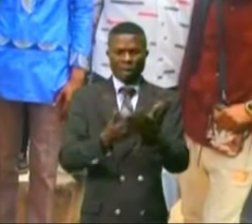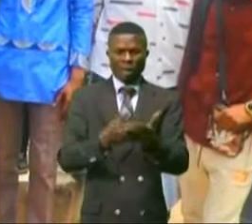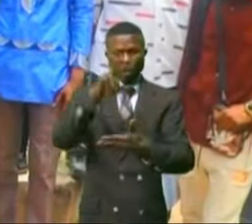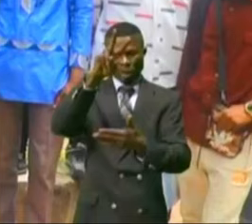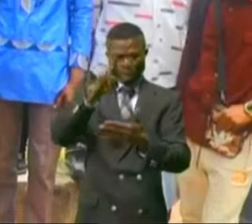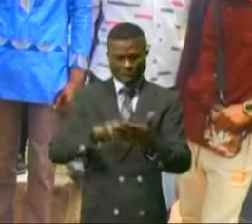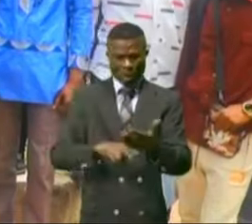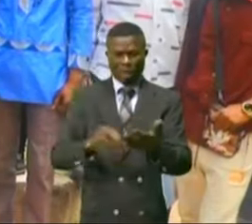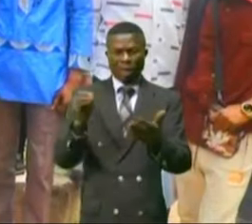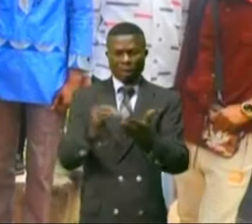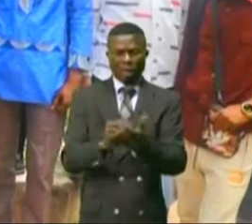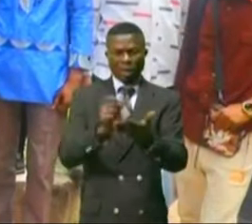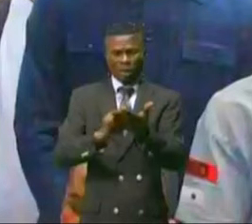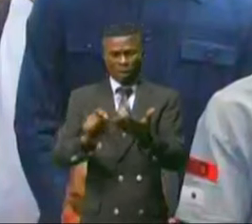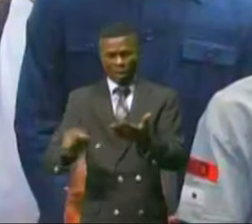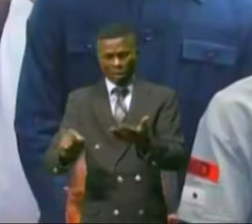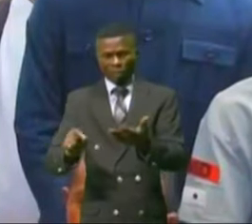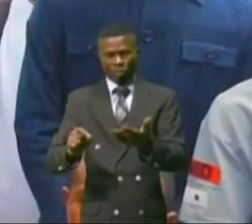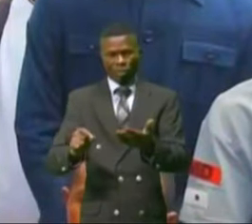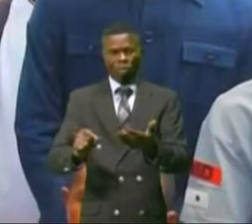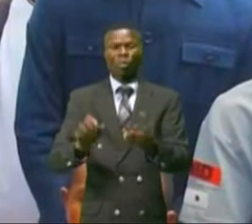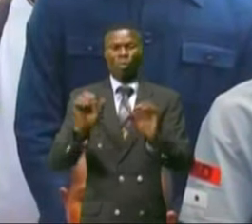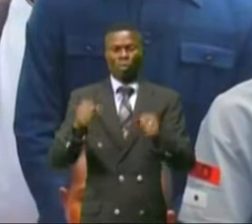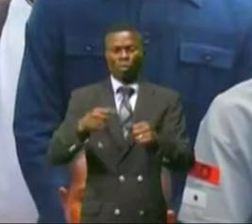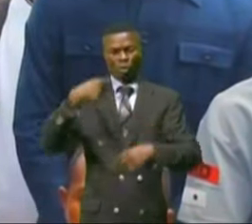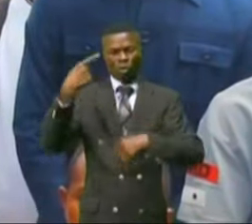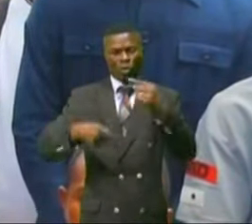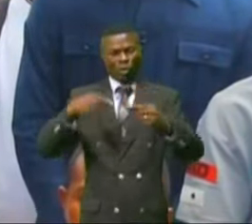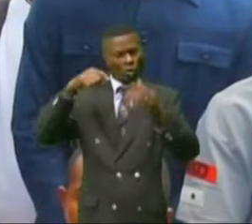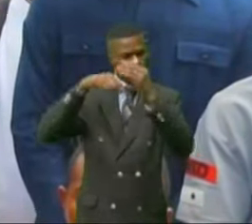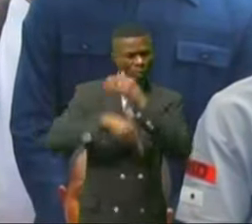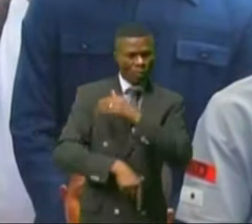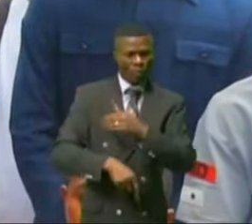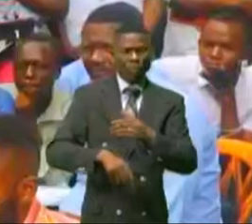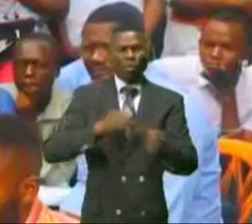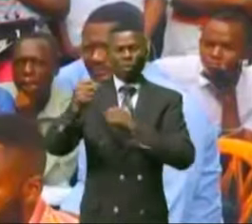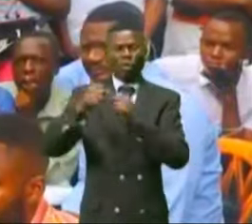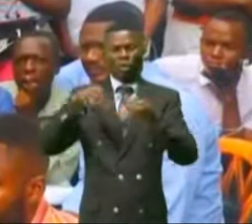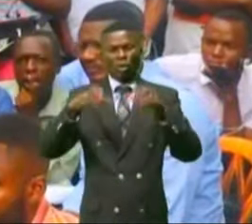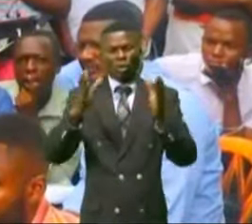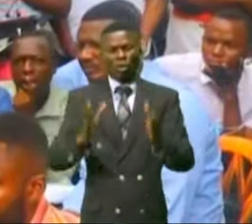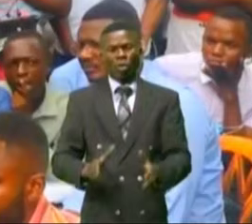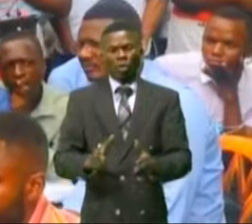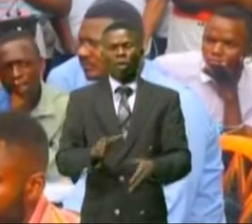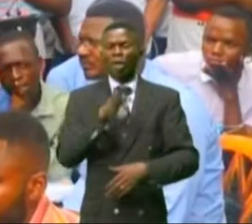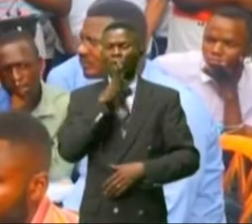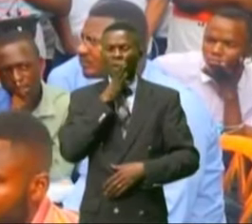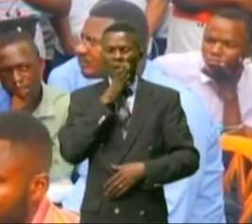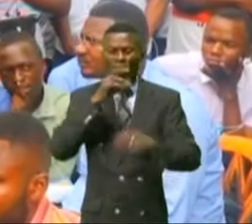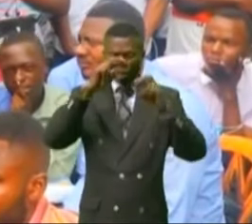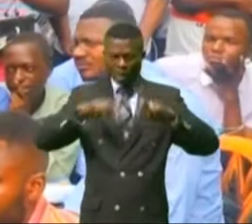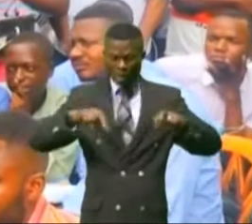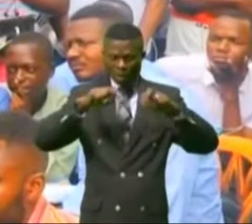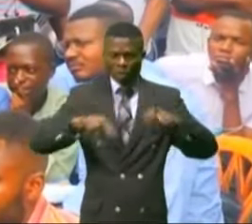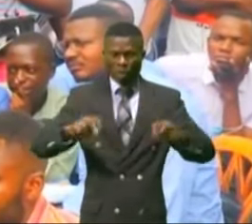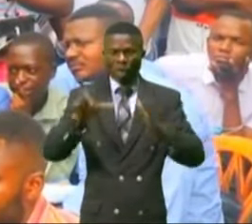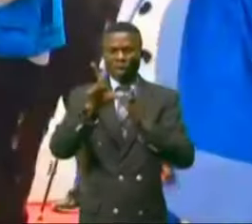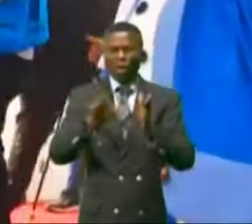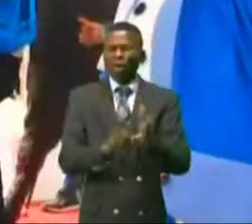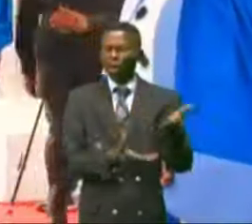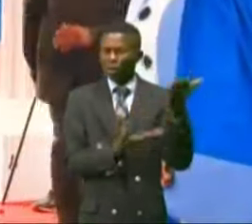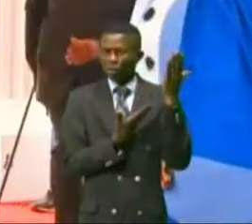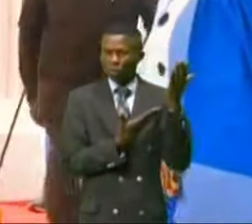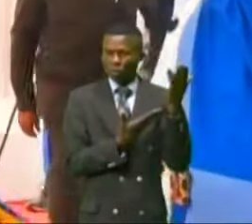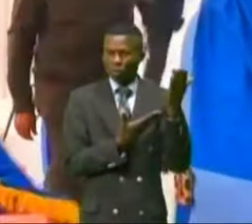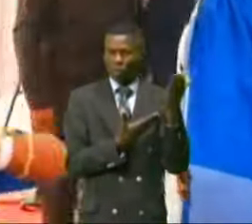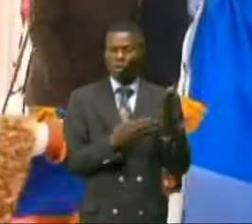et réécriture, il y a lieu de faire un débat de fond. L'élite congolaise prendra le temps pour réexaminer la loi fondamentale,